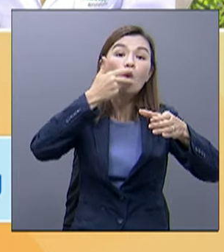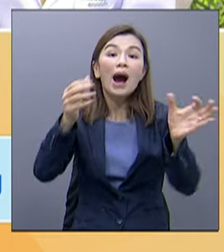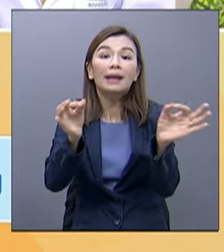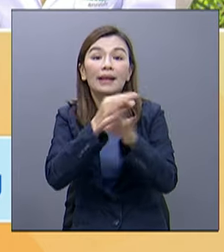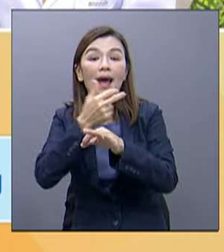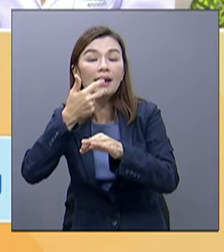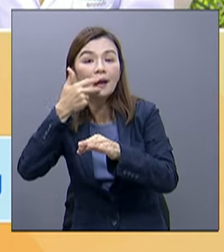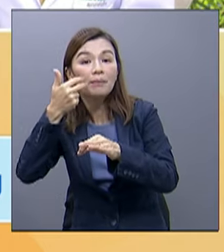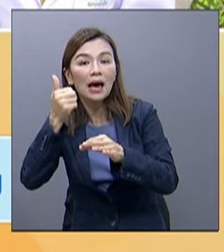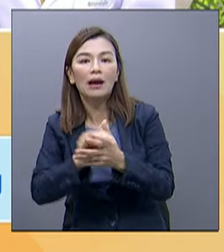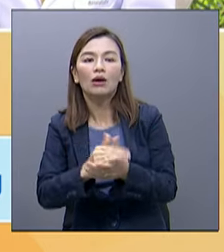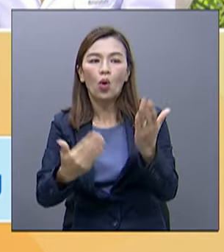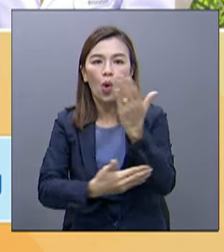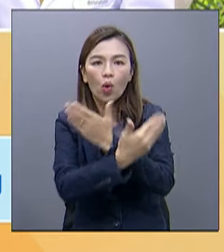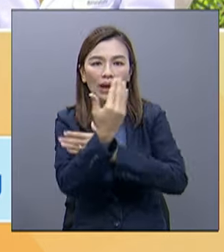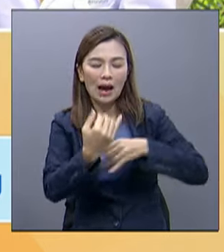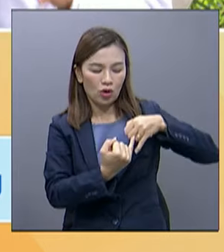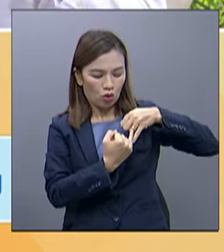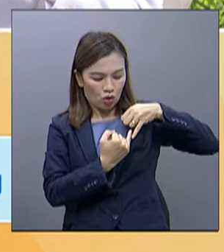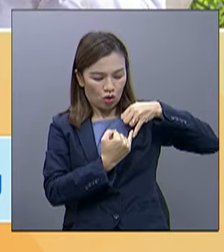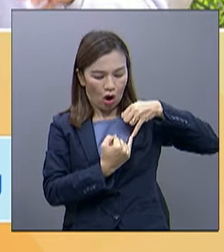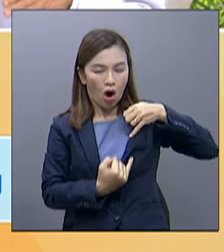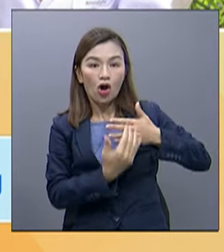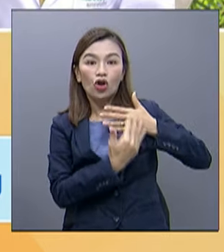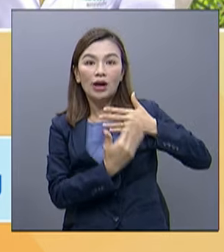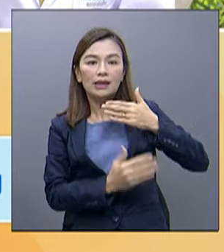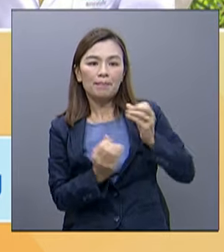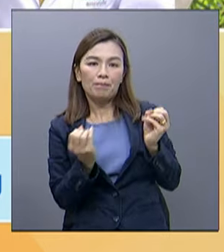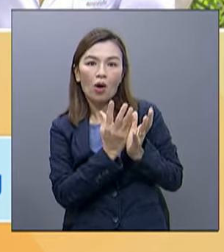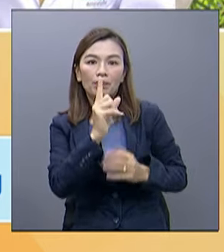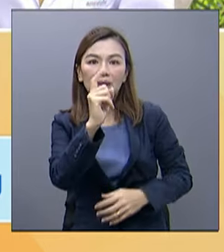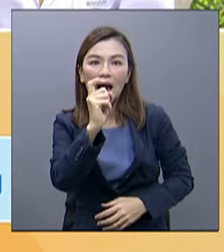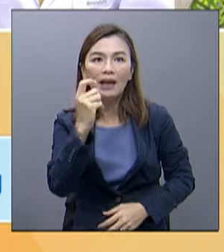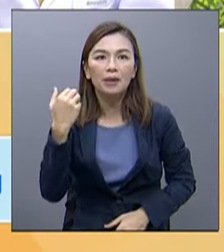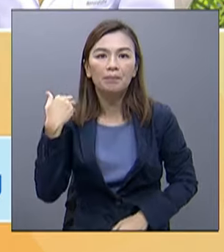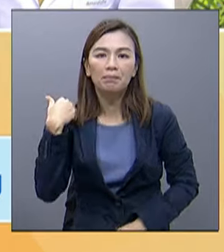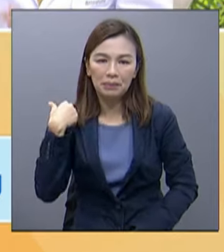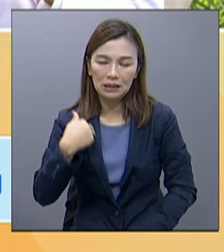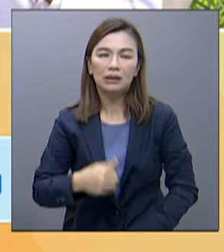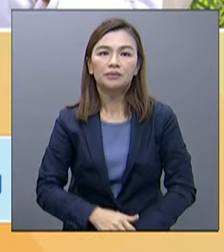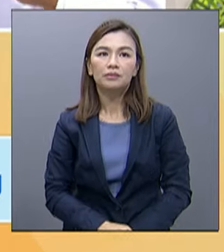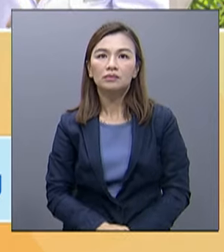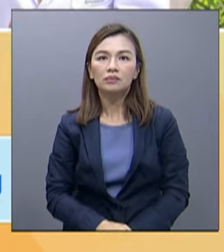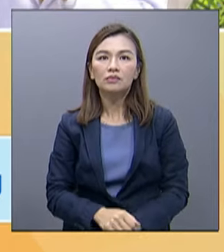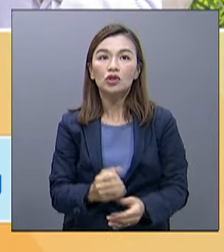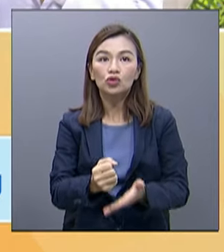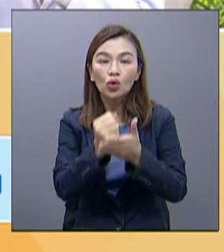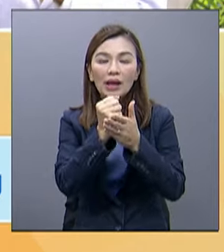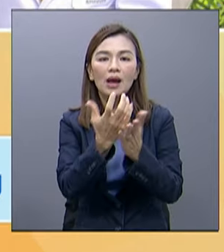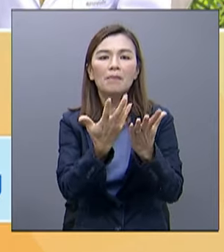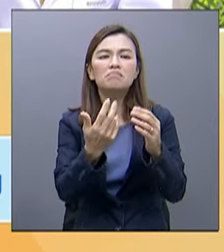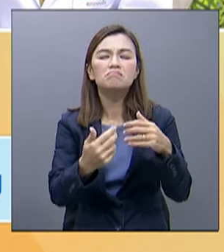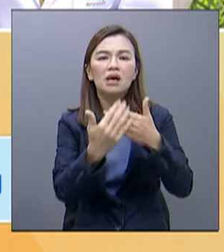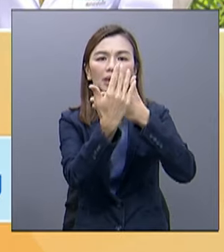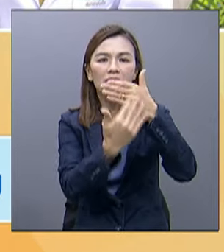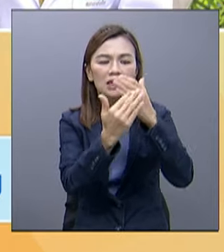ใจหลอดเลือดเสียชีวิตเพิ่มขึ้นโอเพราะมันสิ่งที่มากเกินไปนะครับตรงเนี้ยมันไปเพิ่มทำให้เกล็ดเลือดมันเกาะตัวทำ